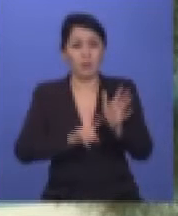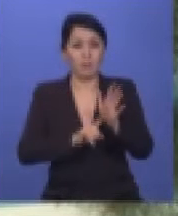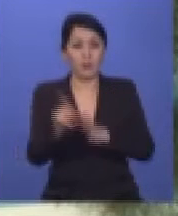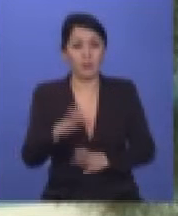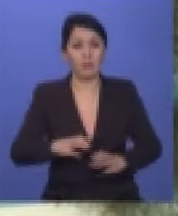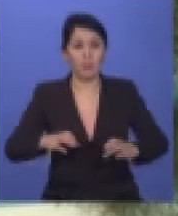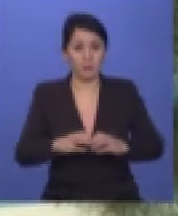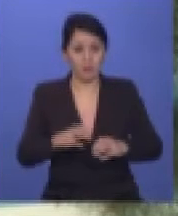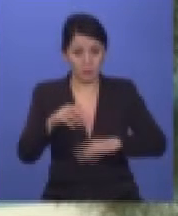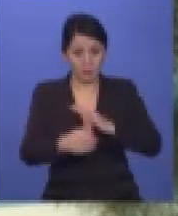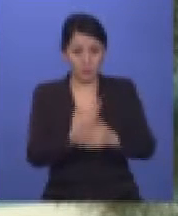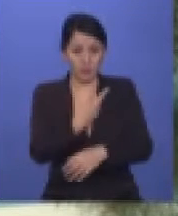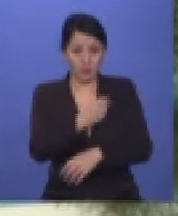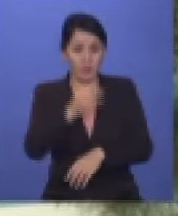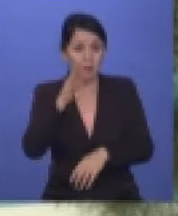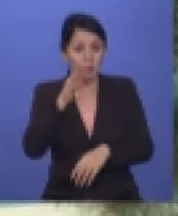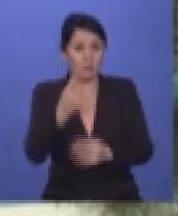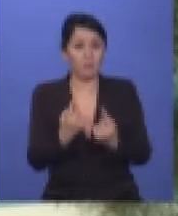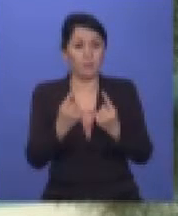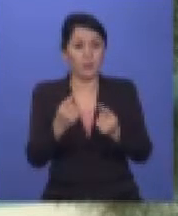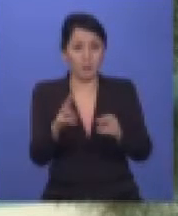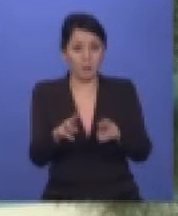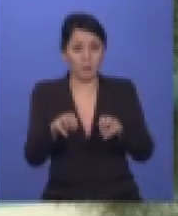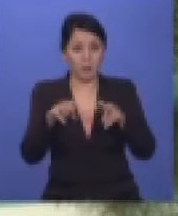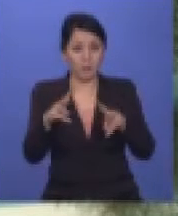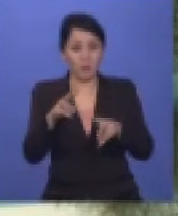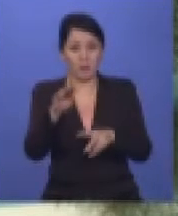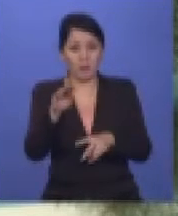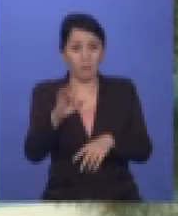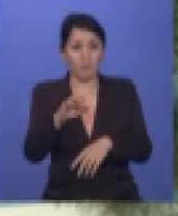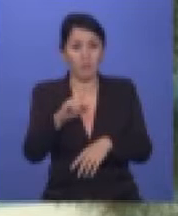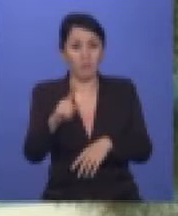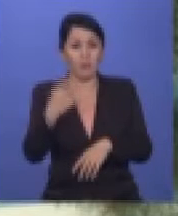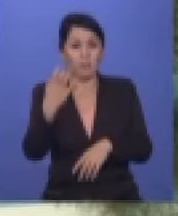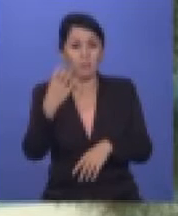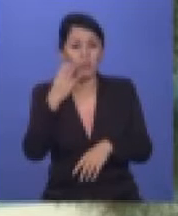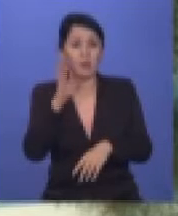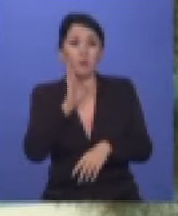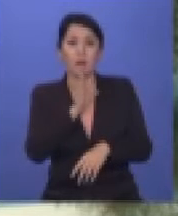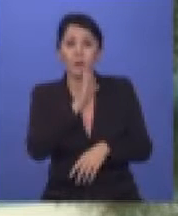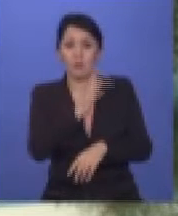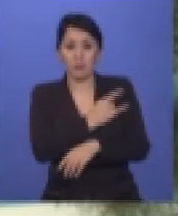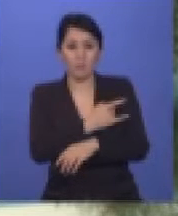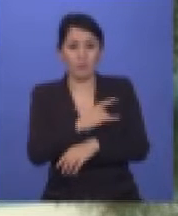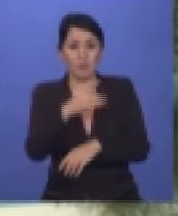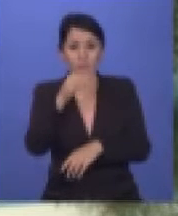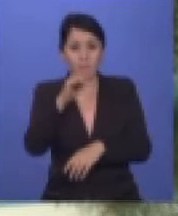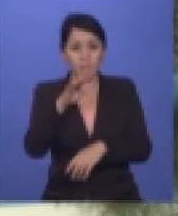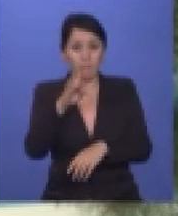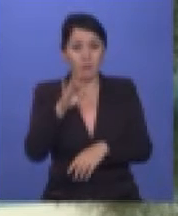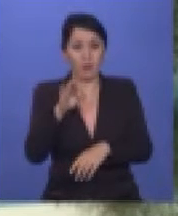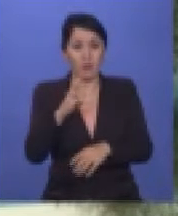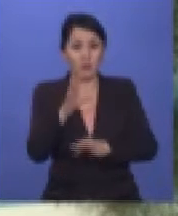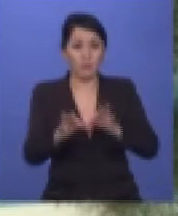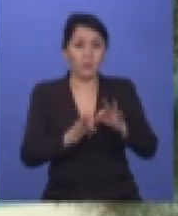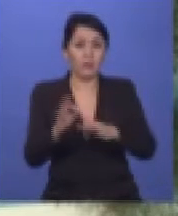стартовала кампания по ревакцинации. В настоящее время специалисты прививают КАЗВАК, беременных и кормящих вакцинируют Pfizer. В